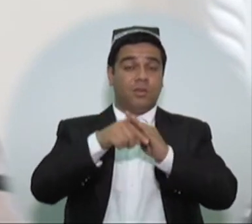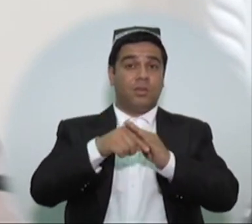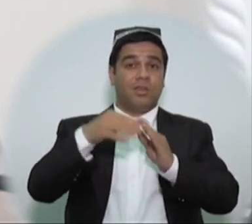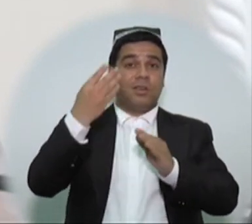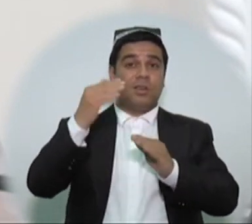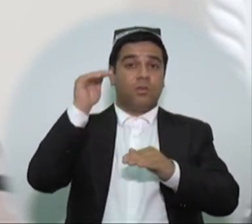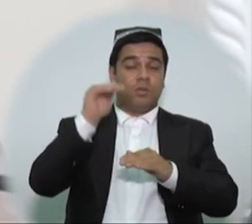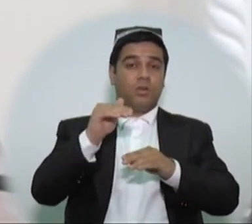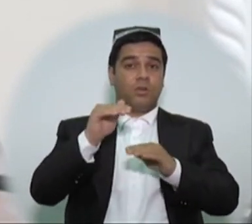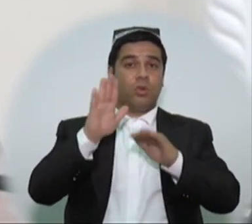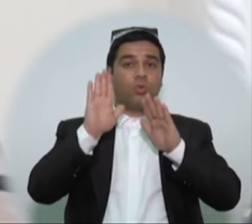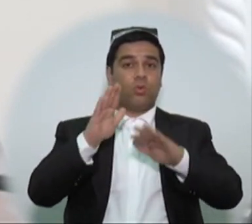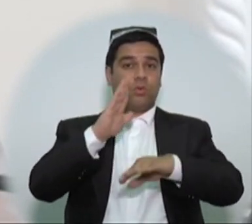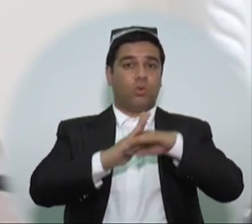yozma.